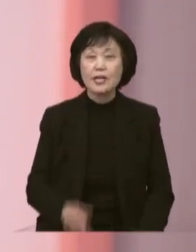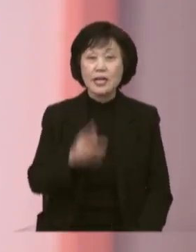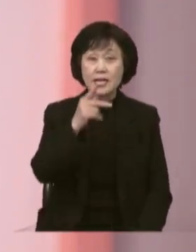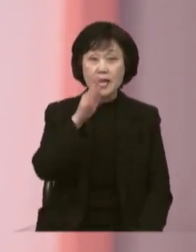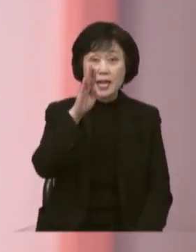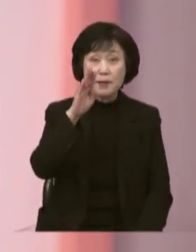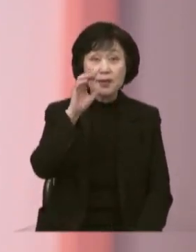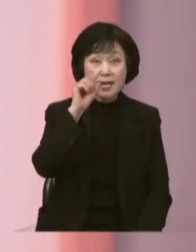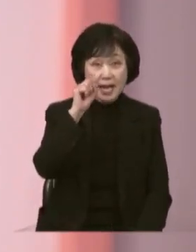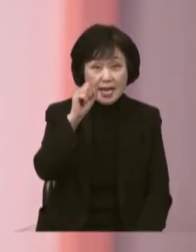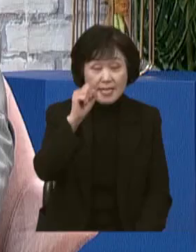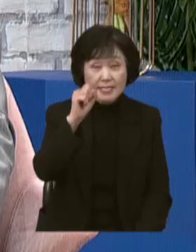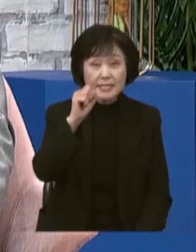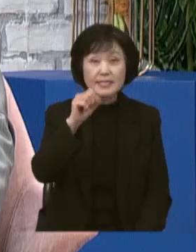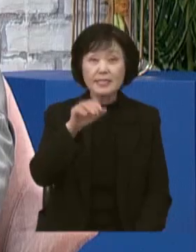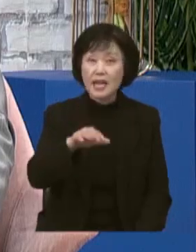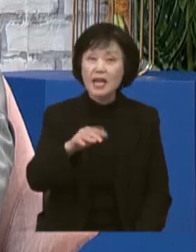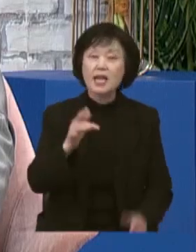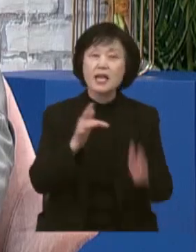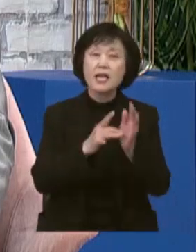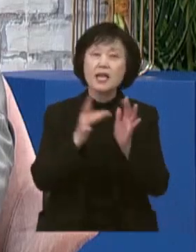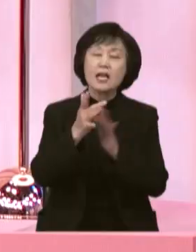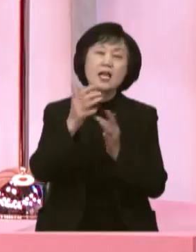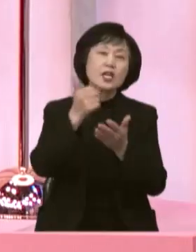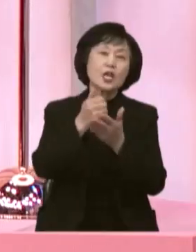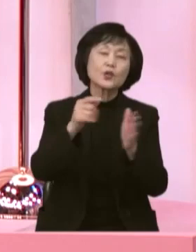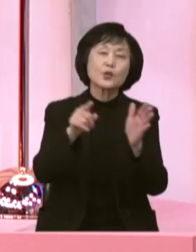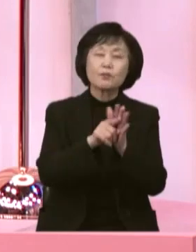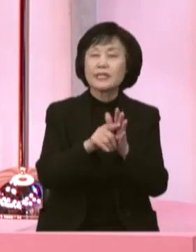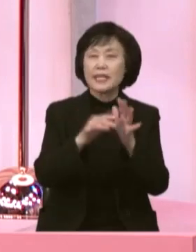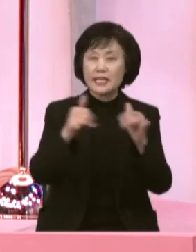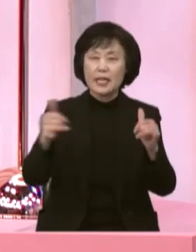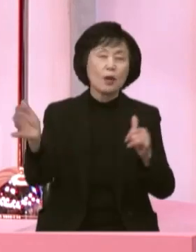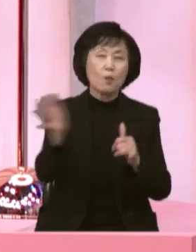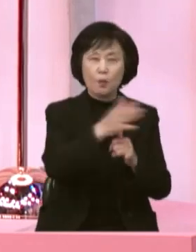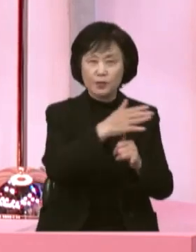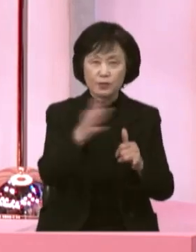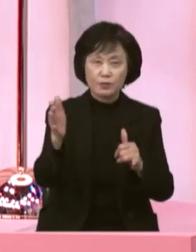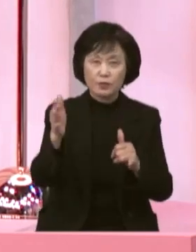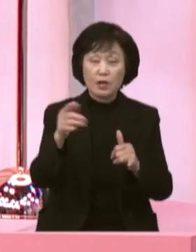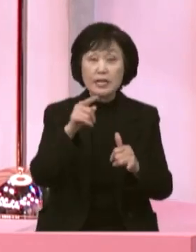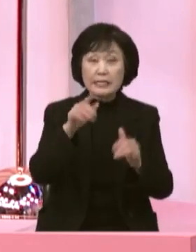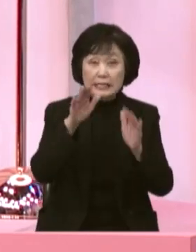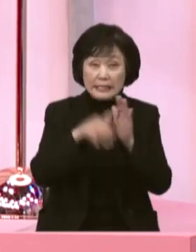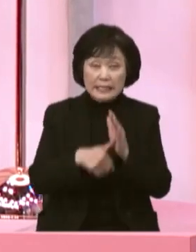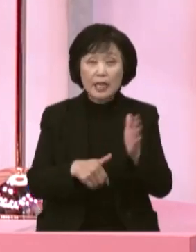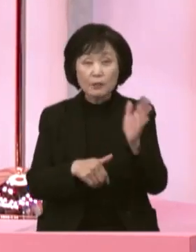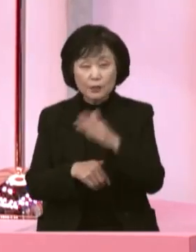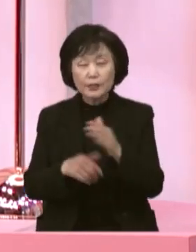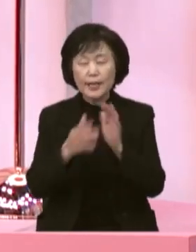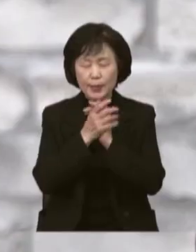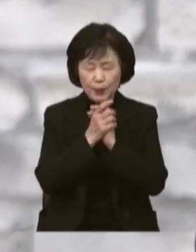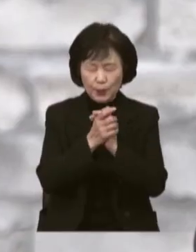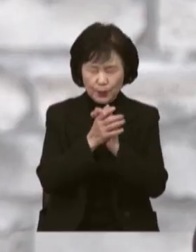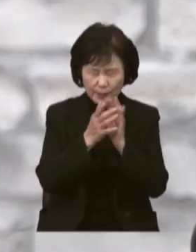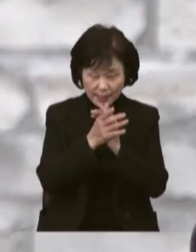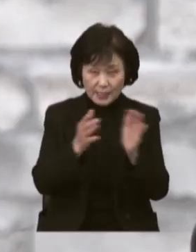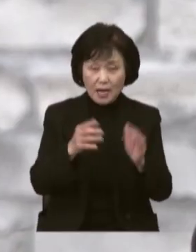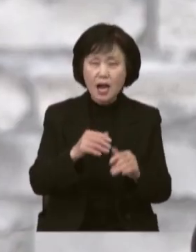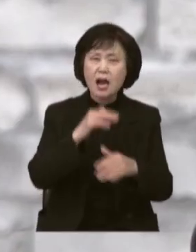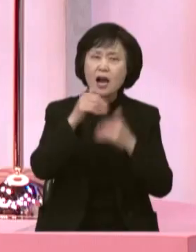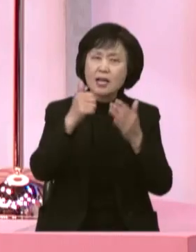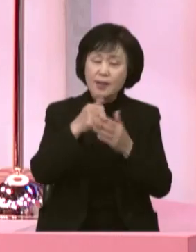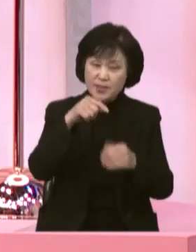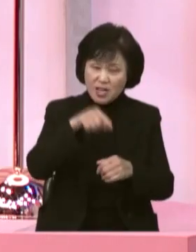이곳에 들어오는 모든 아이들, 이 모든 자들에게 하나님 믿을 수 있도록 저를 사용해 주세요. 예, 그리고